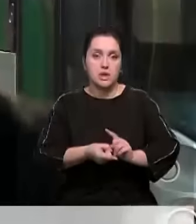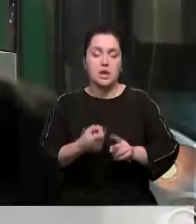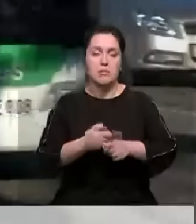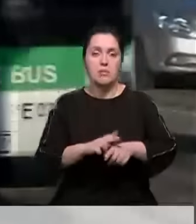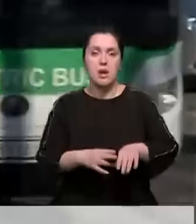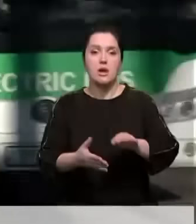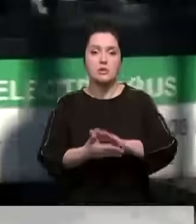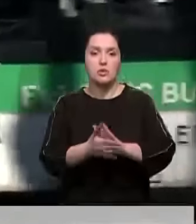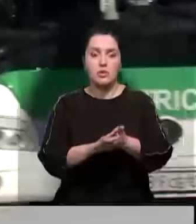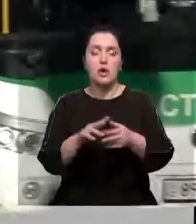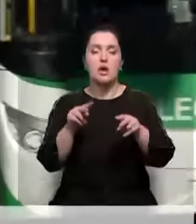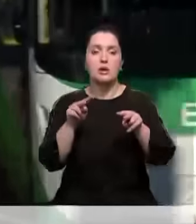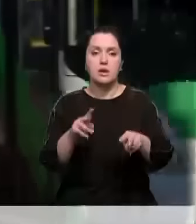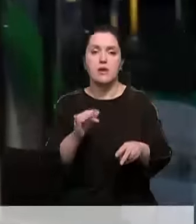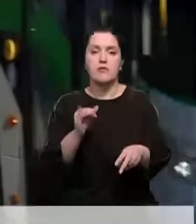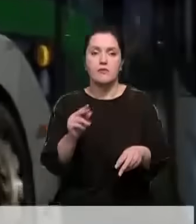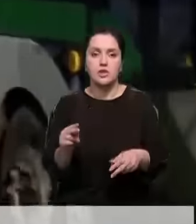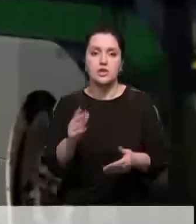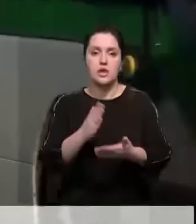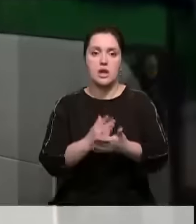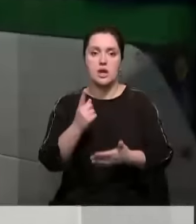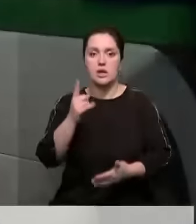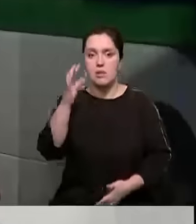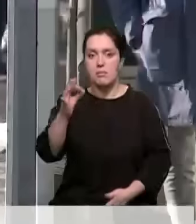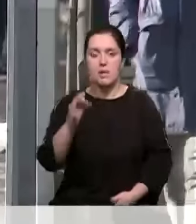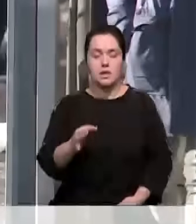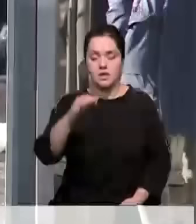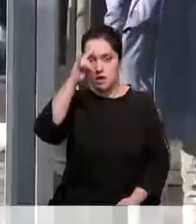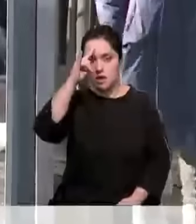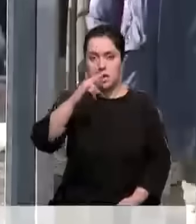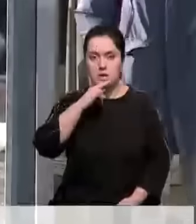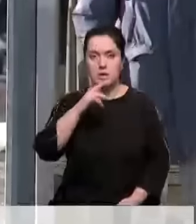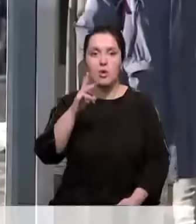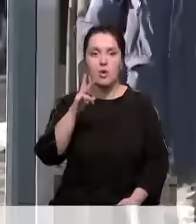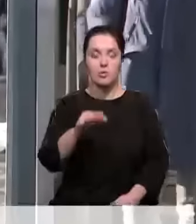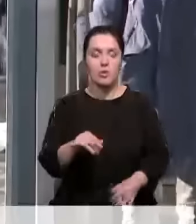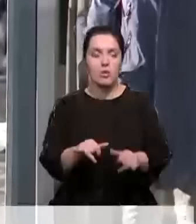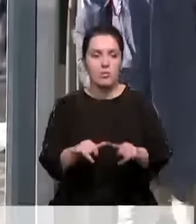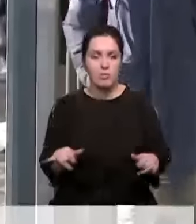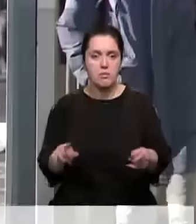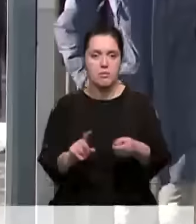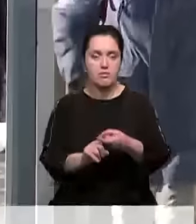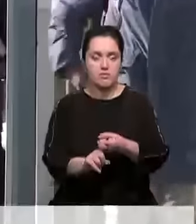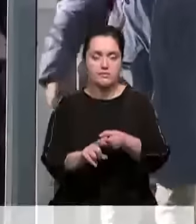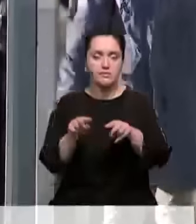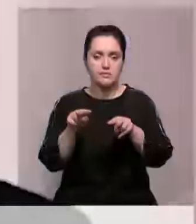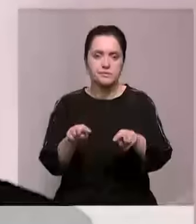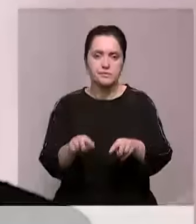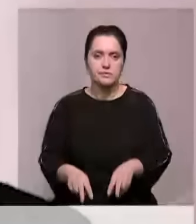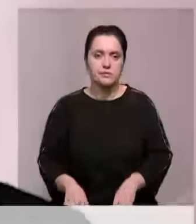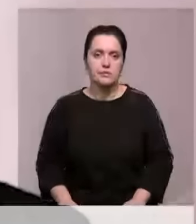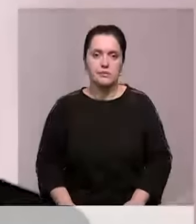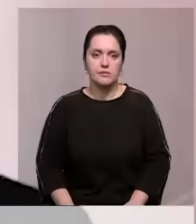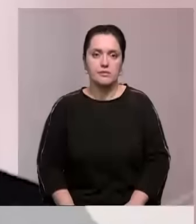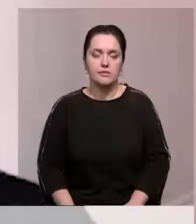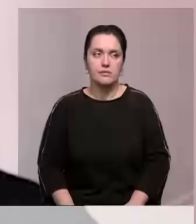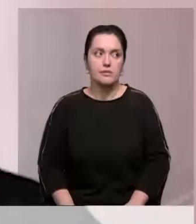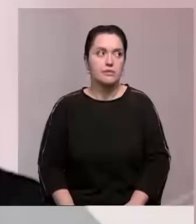Эпидситуация в стране под контролем. ВИЧ есть у менее 1% казахстанцев. Тем не менее, распространение инфекции держат на контроле. Казахстан